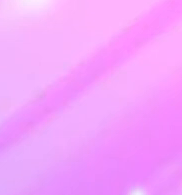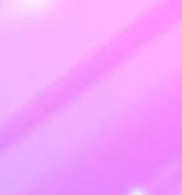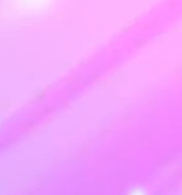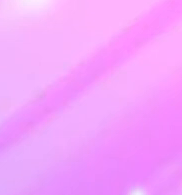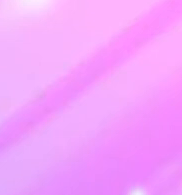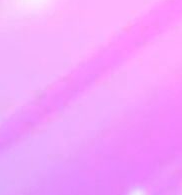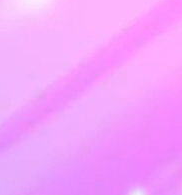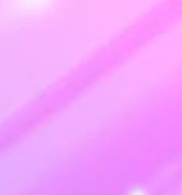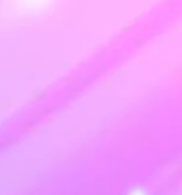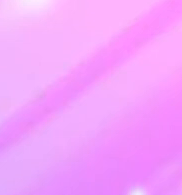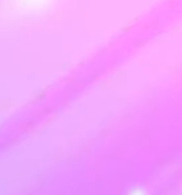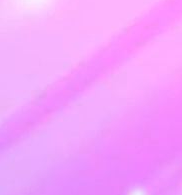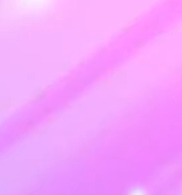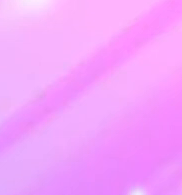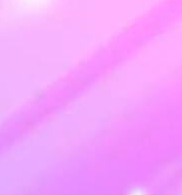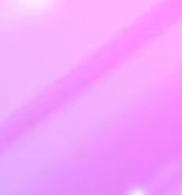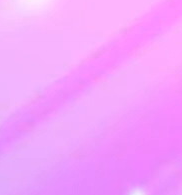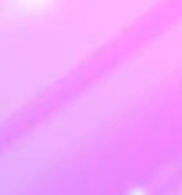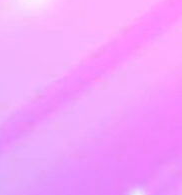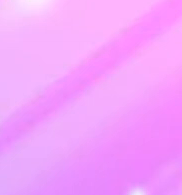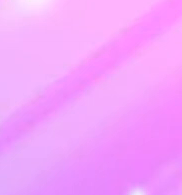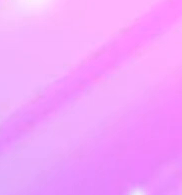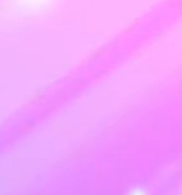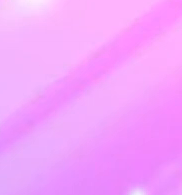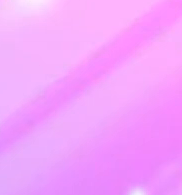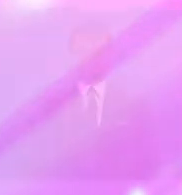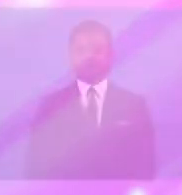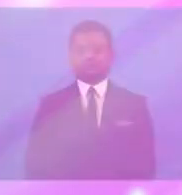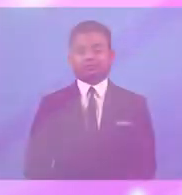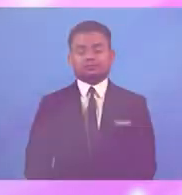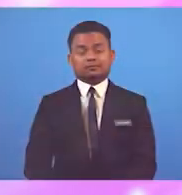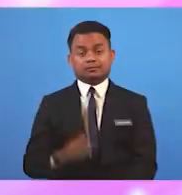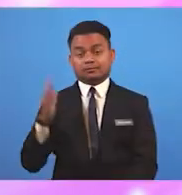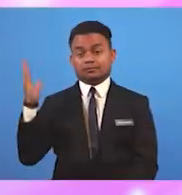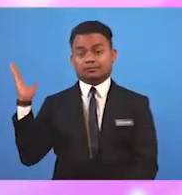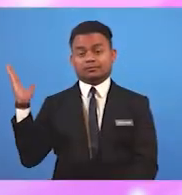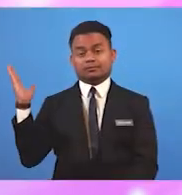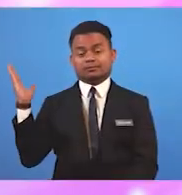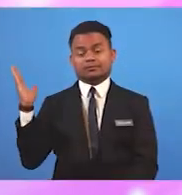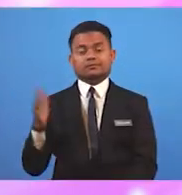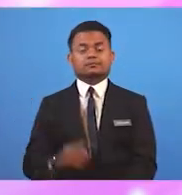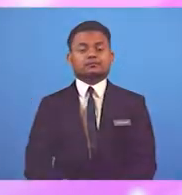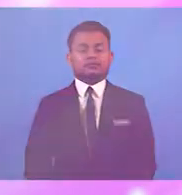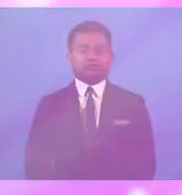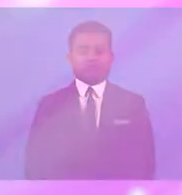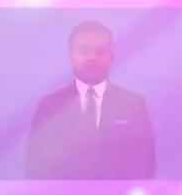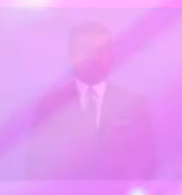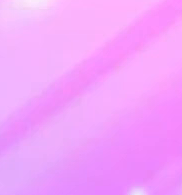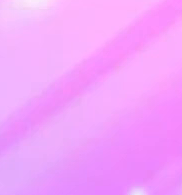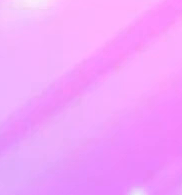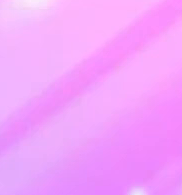plastik pembungkusan. Seterusnya, kita pergi ke kaedah yang kedua, sampel ternakan mati.